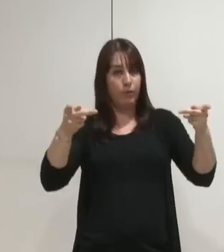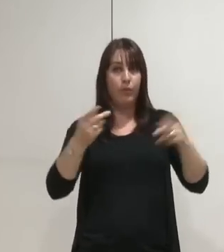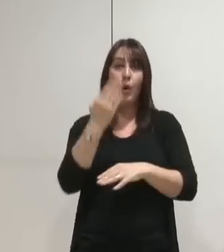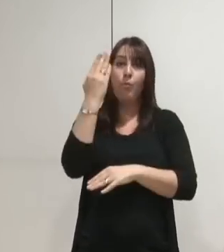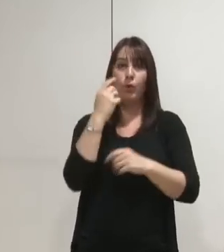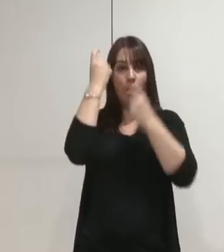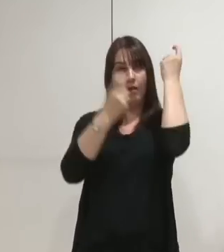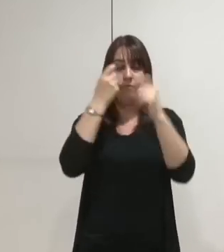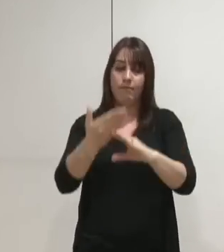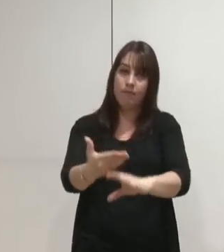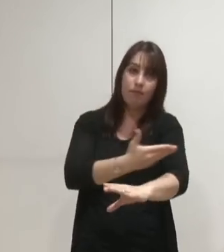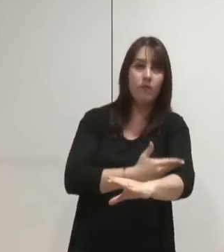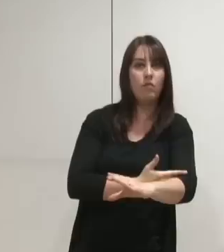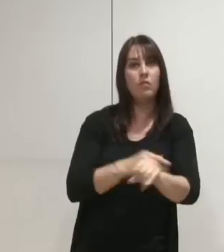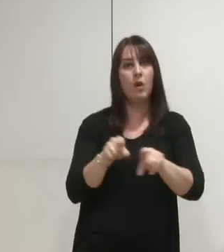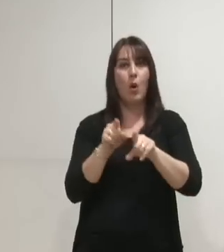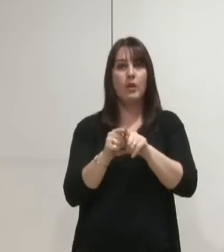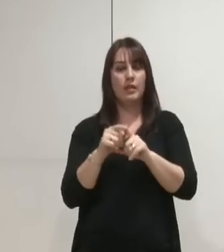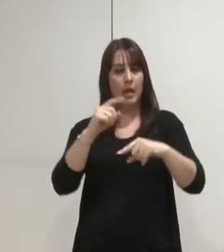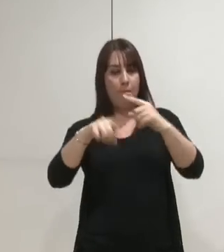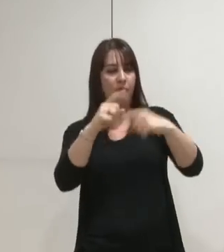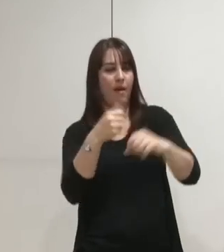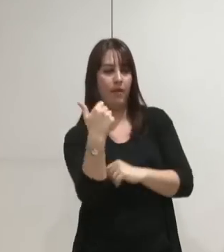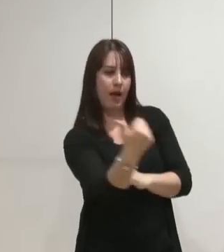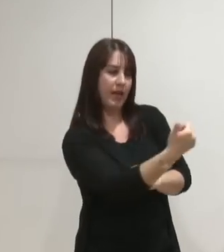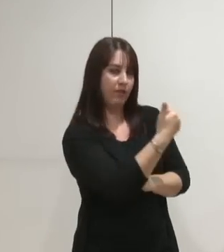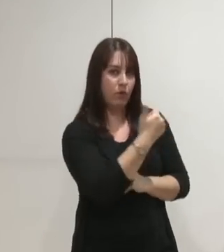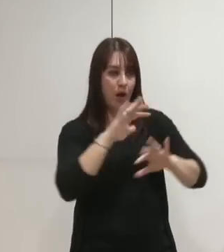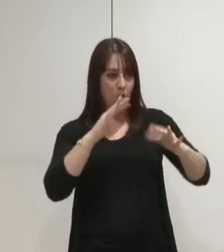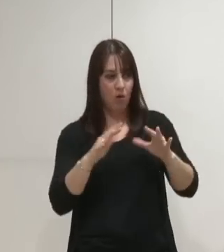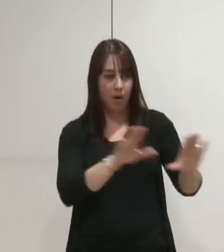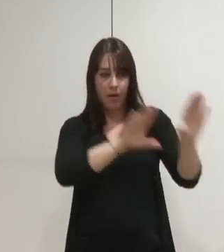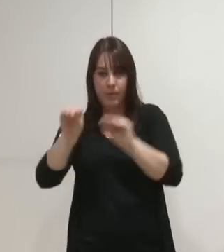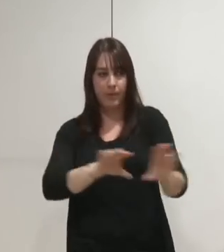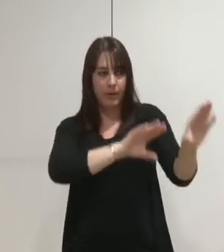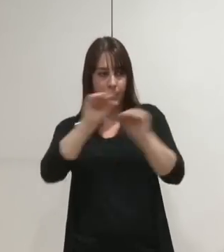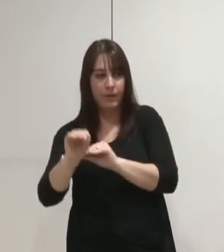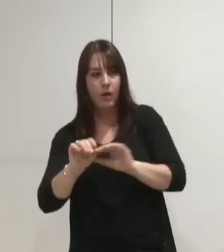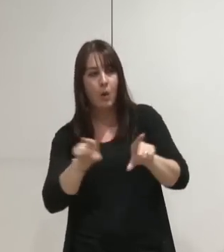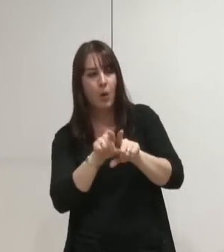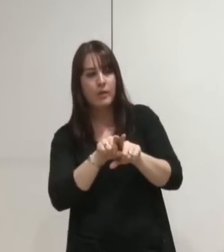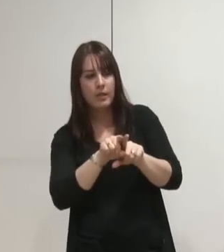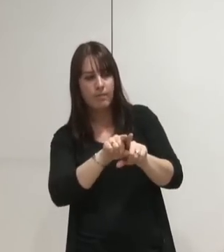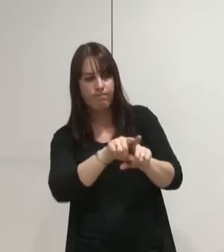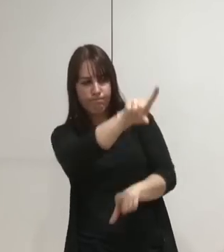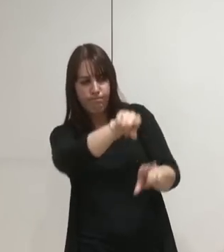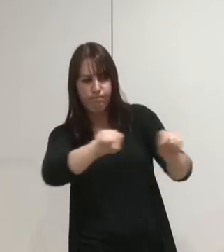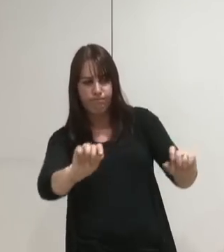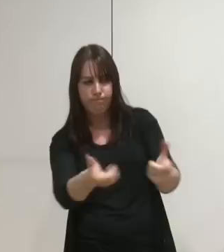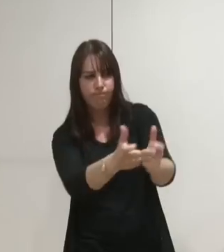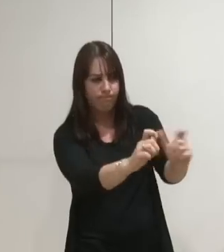d'anticipation et d'individualisation l'établissement chaque fois que possible d'un diagnostic et la recherche de solutions